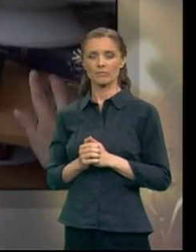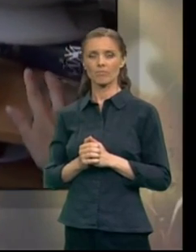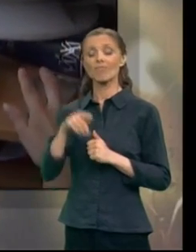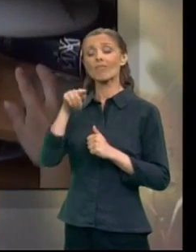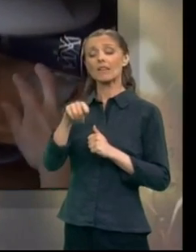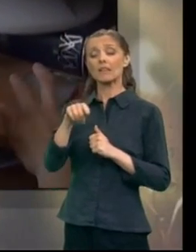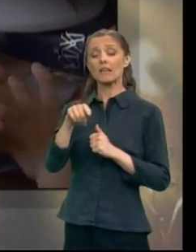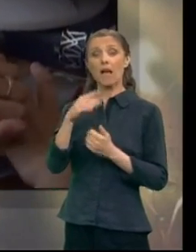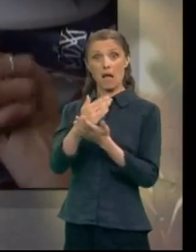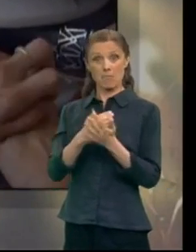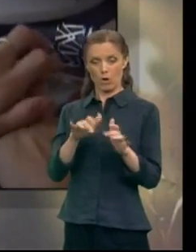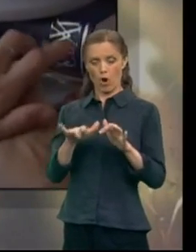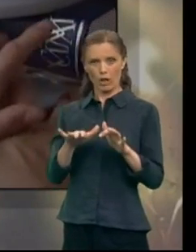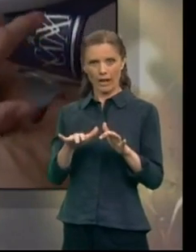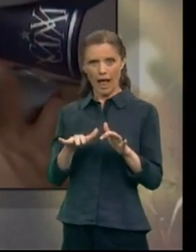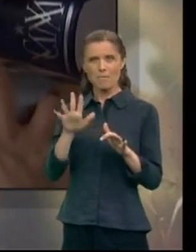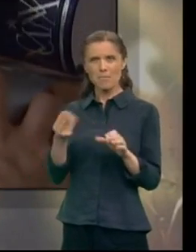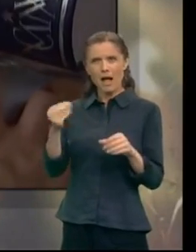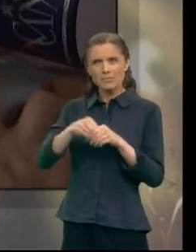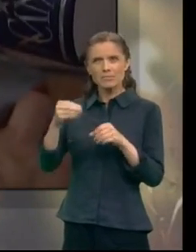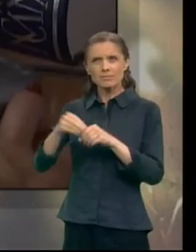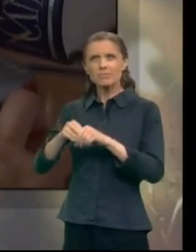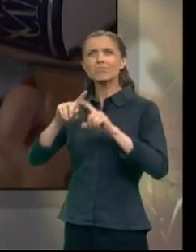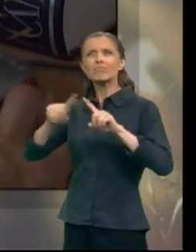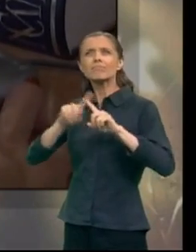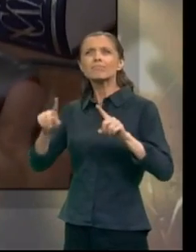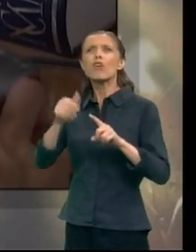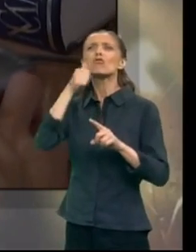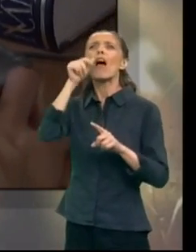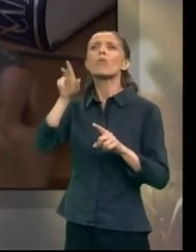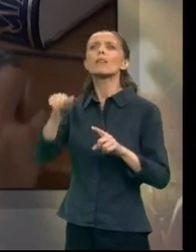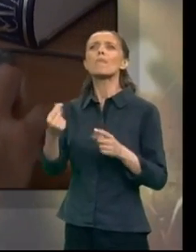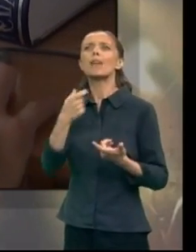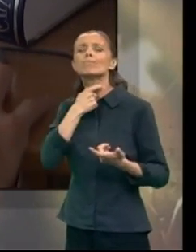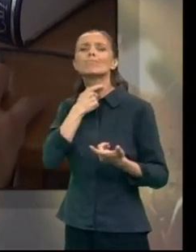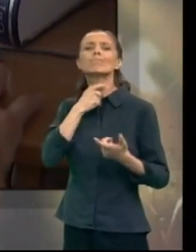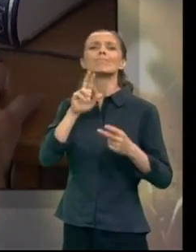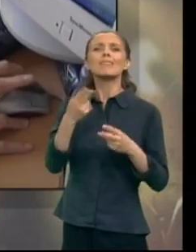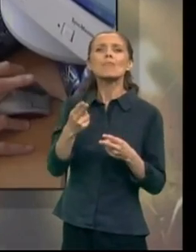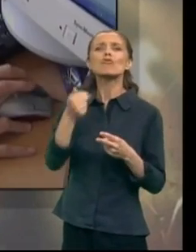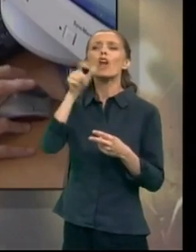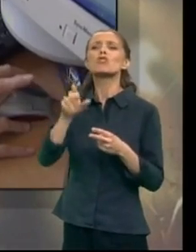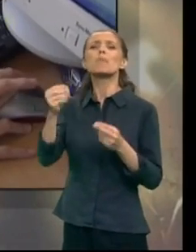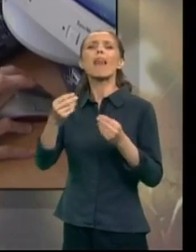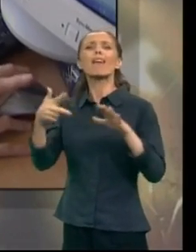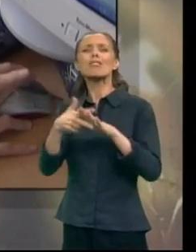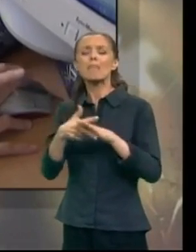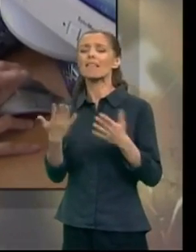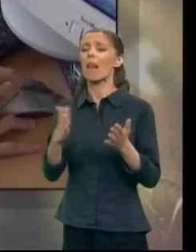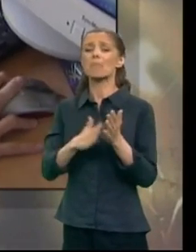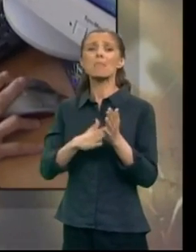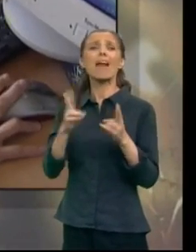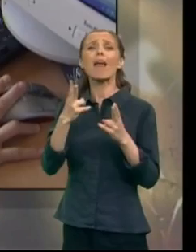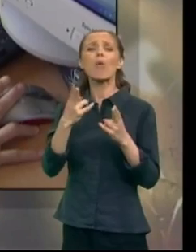Program je uzeo u obzir sve moguće ograničenja koja ne omogućavaju osobama da čitaju određene